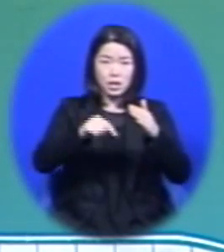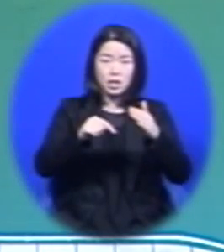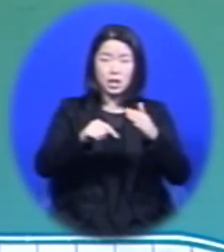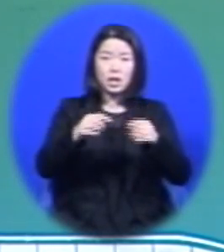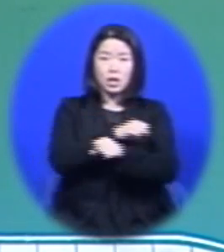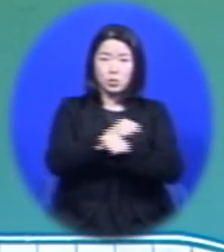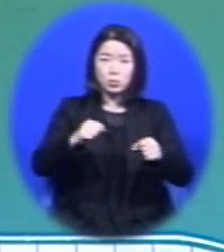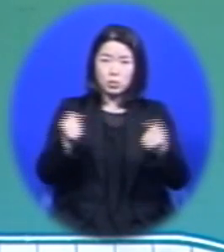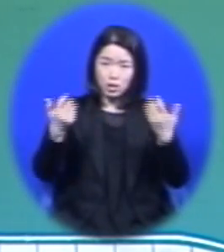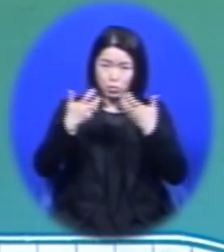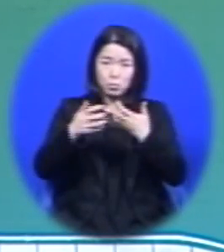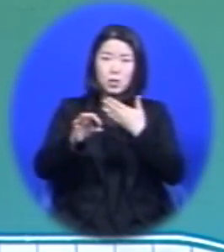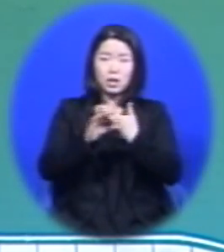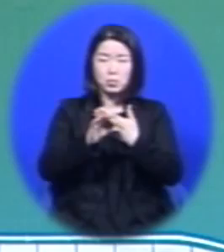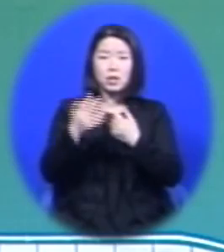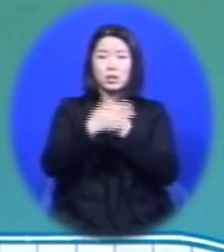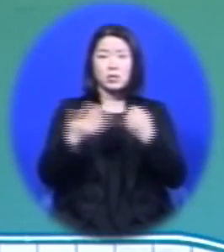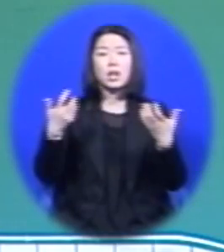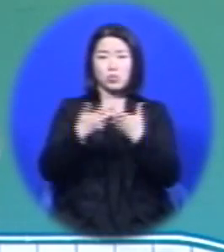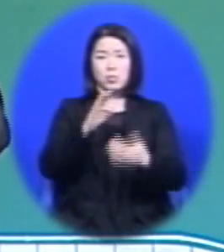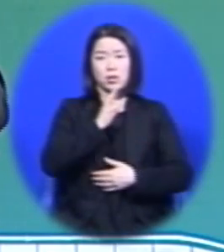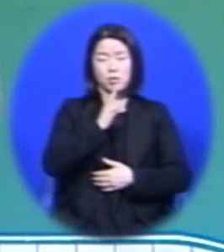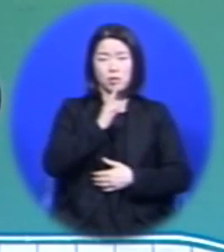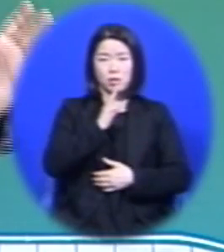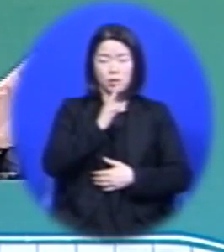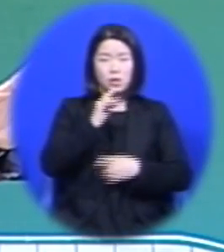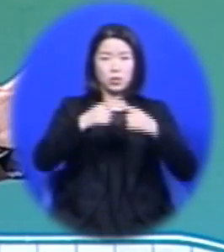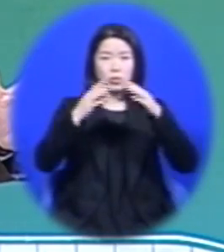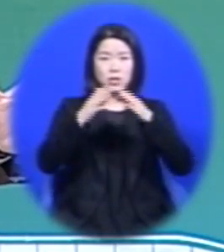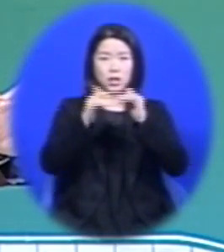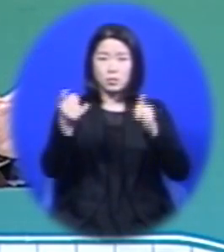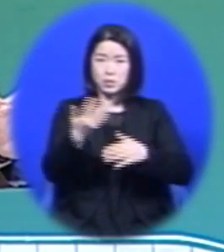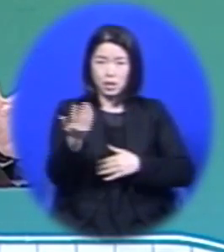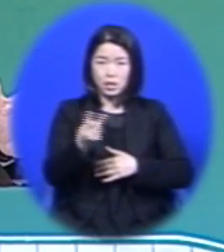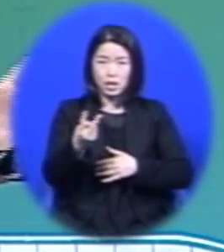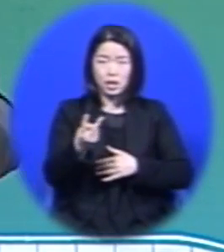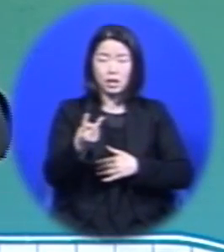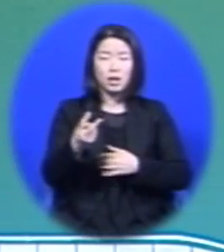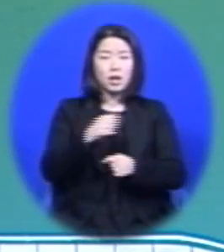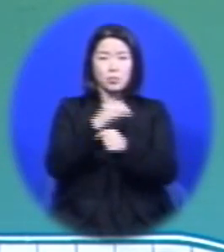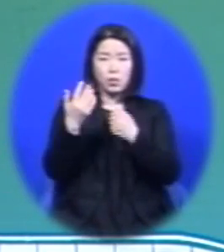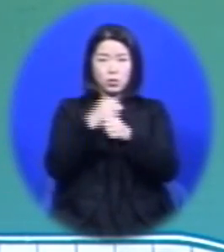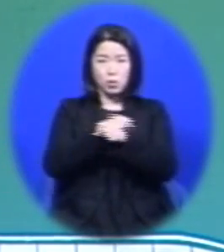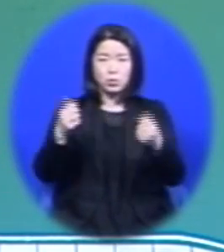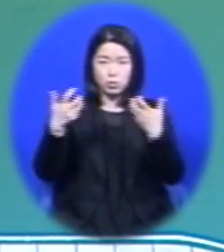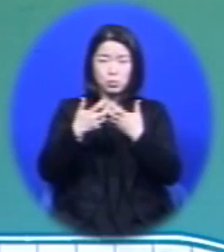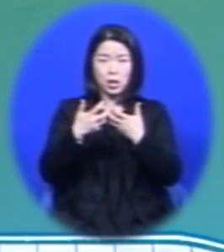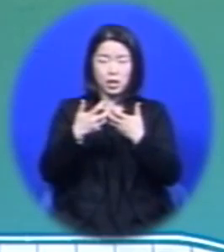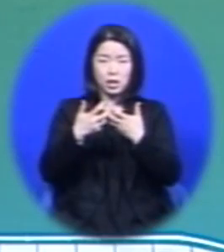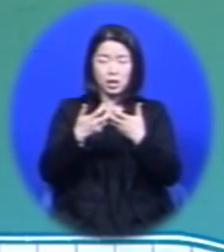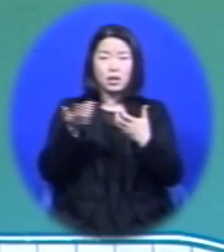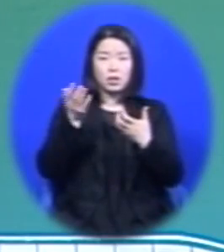그러면 은혜가 충만한 것입니다. 교인들 사이에 용서가 풍성해요. 만약에 교인들 사이에 서로